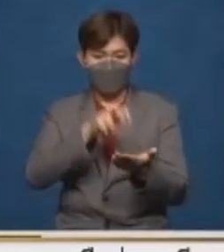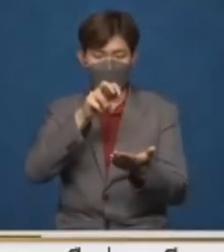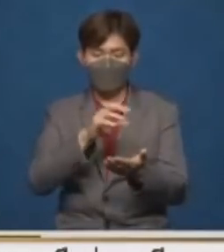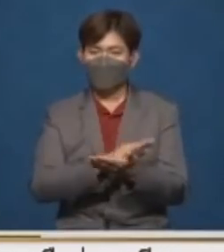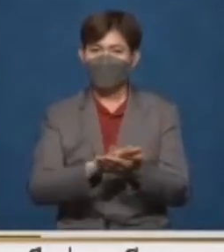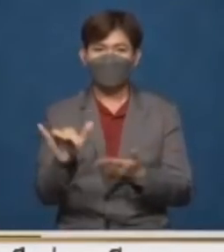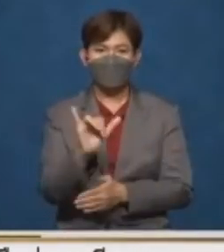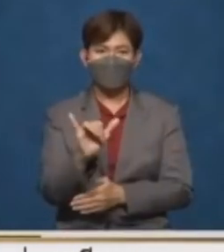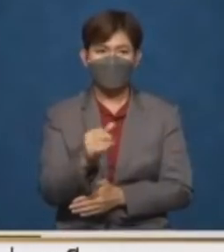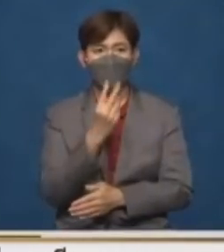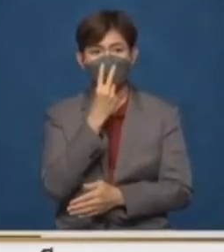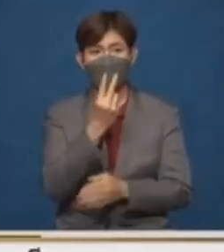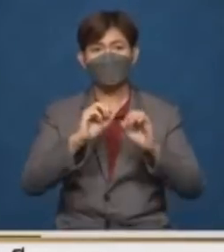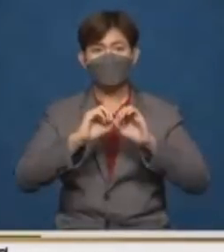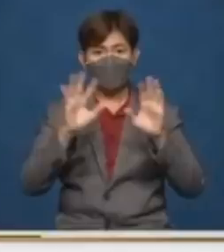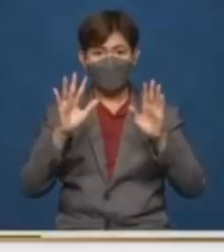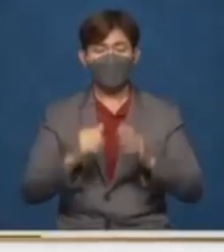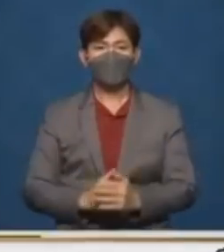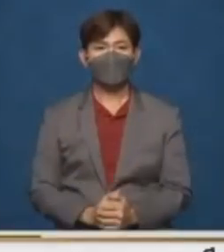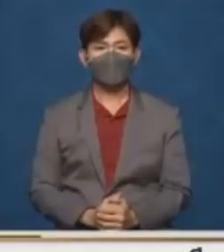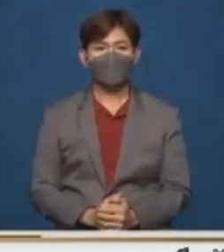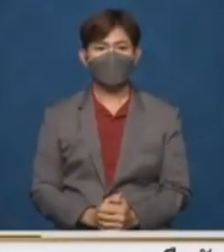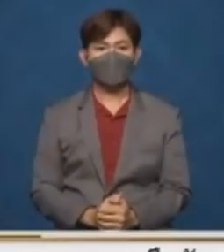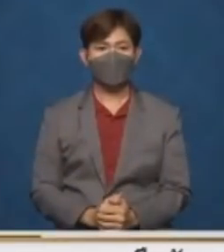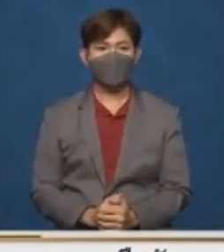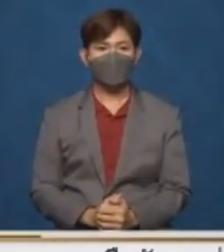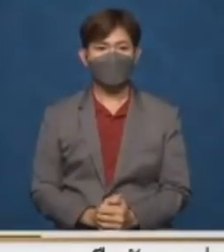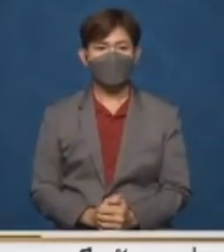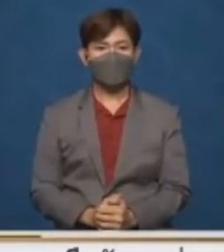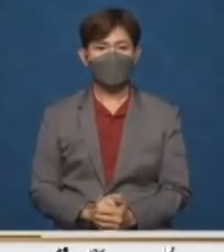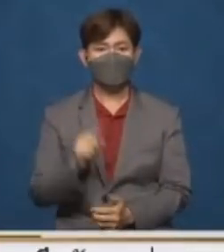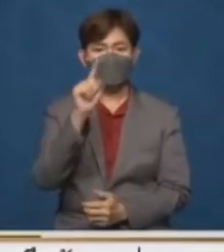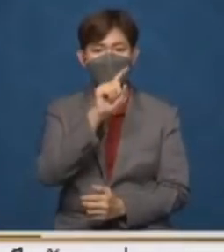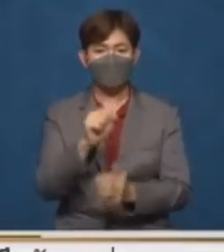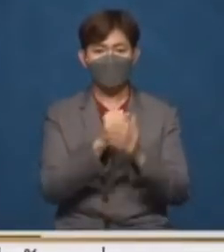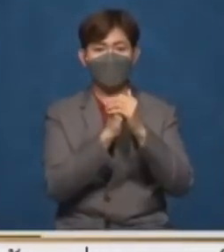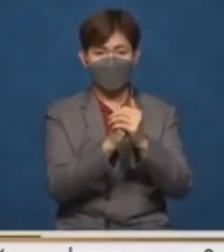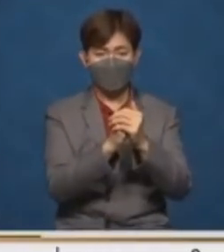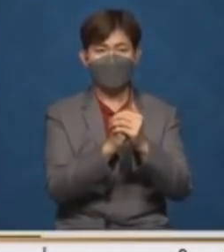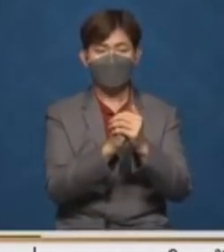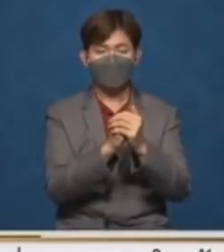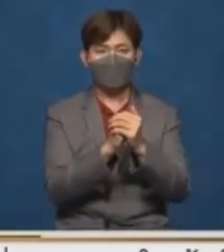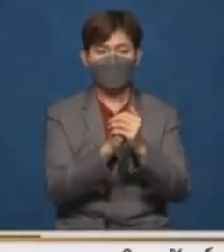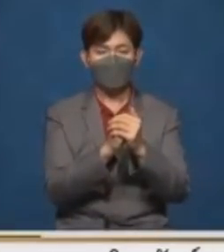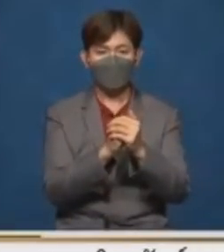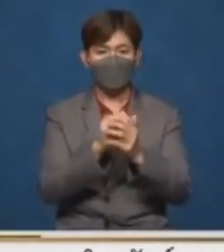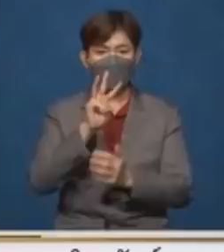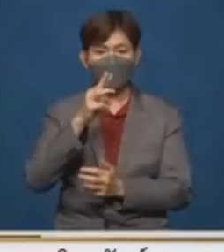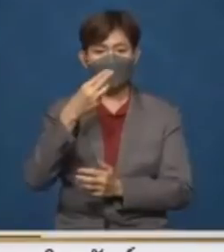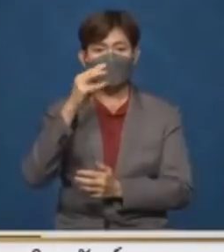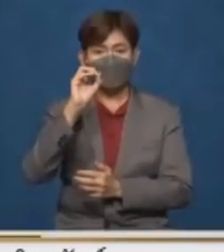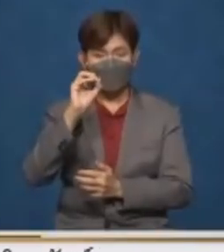ตัเลขชดเจนนะครับว่า CINOWAC องการอนามายโลก รบรองวท 1 มิทธุนายน